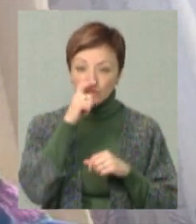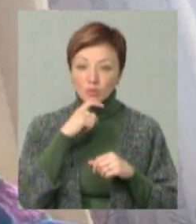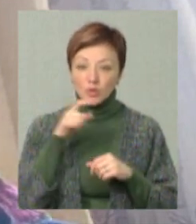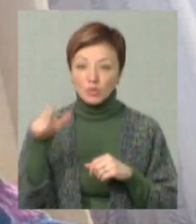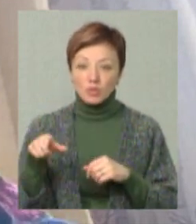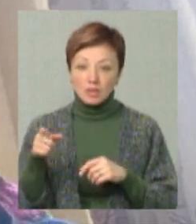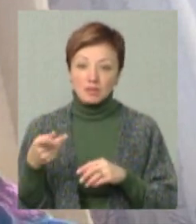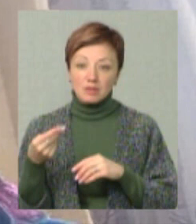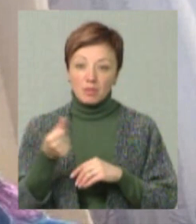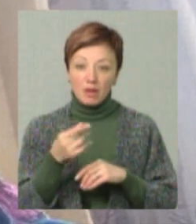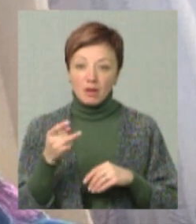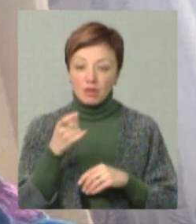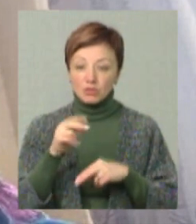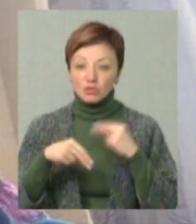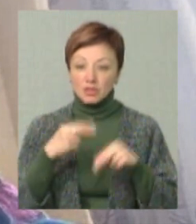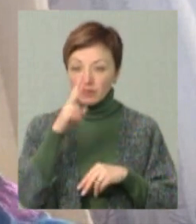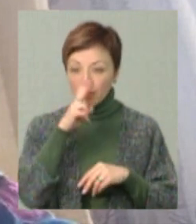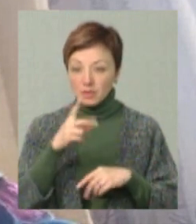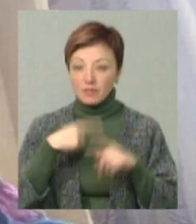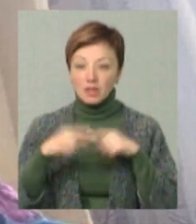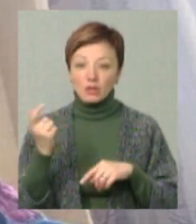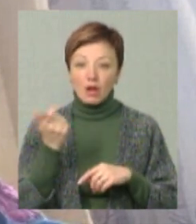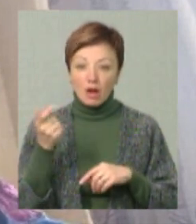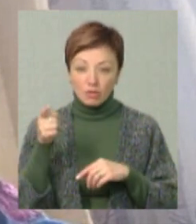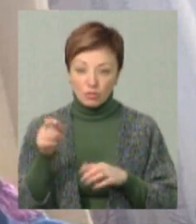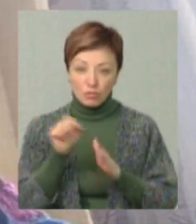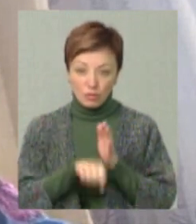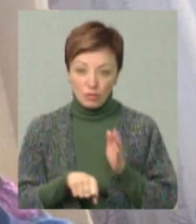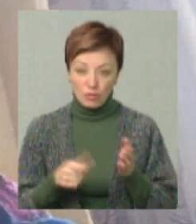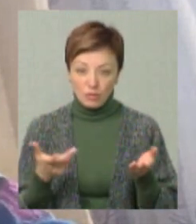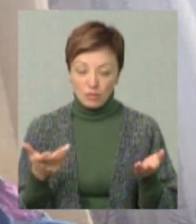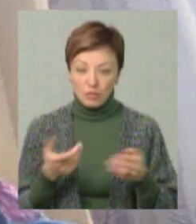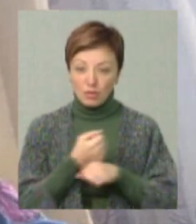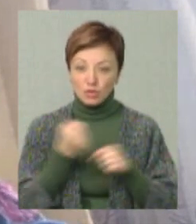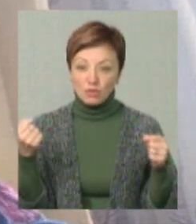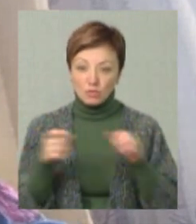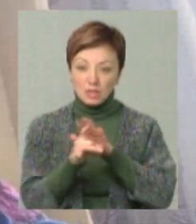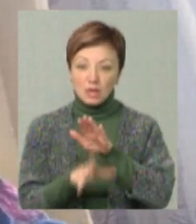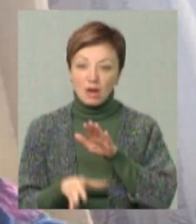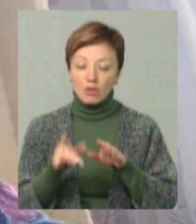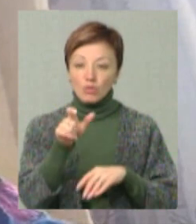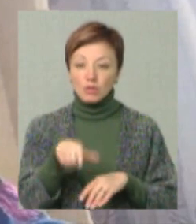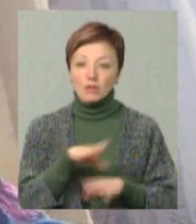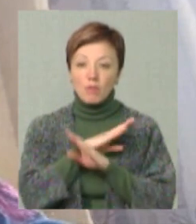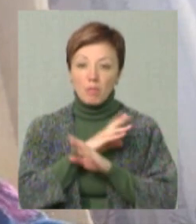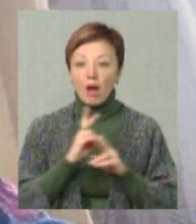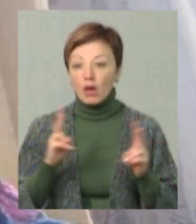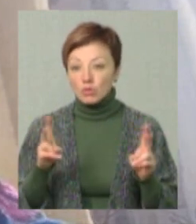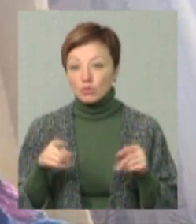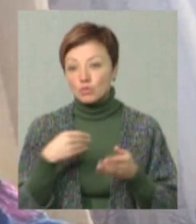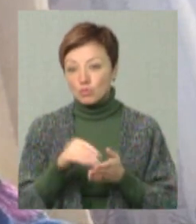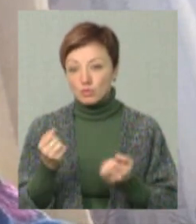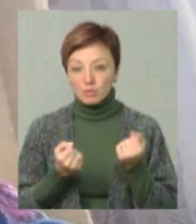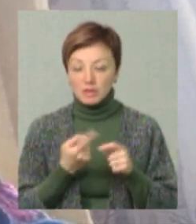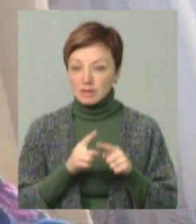розуміє, що людина отак заплатить один раз, а через 2 місяці вернеться до Харкова. Його там просто розірвуть цим снарядом, і людина помре, а хтось тут